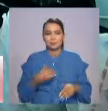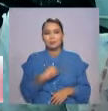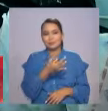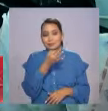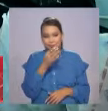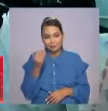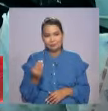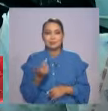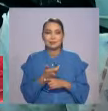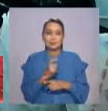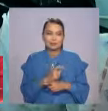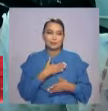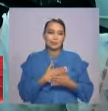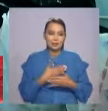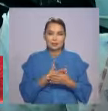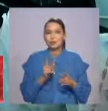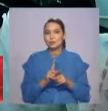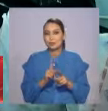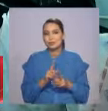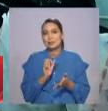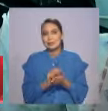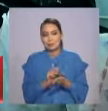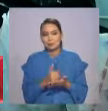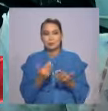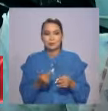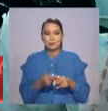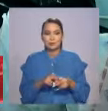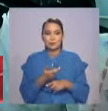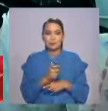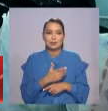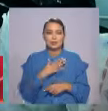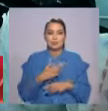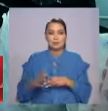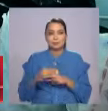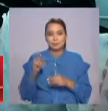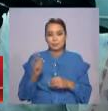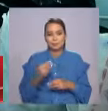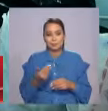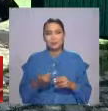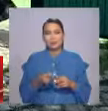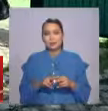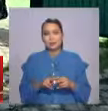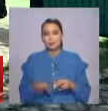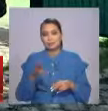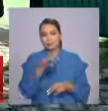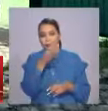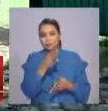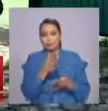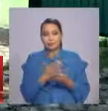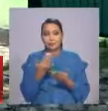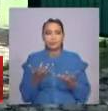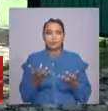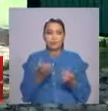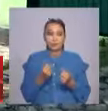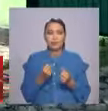Они просто спросили один раз, что делаешь, чем занимаешься. Я говорю, вот так. Они приехали со мной, и все как бы так им понравилось. В доме мамы, где получили